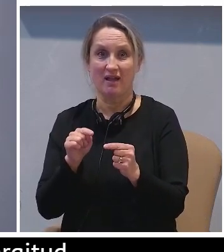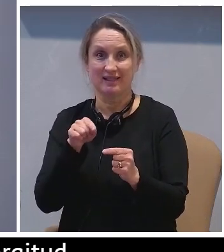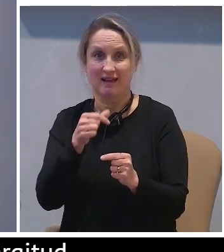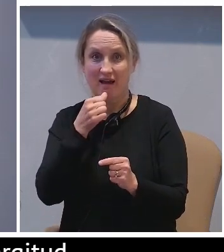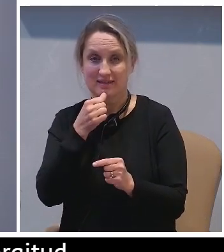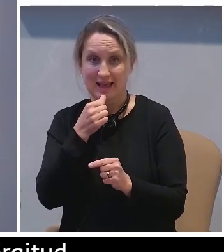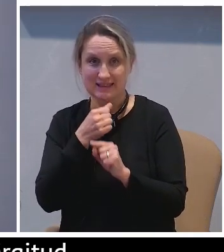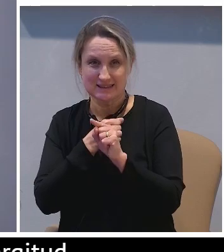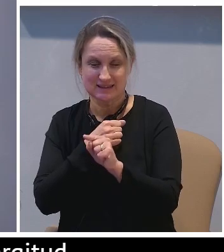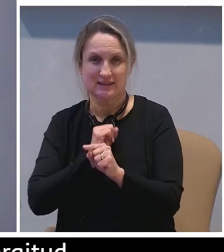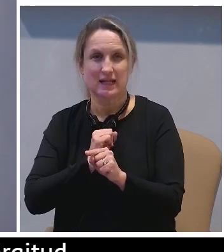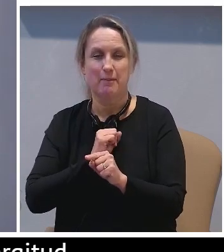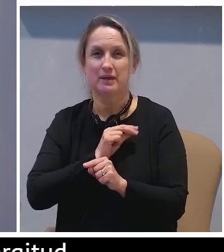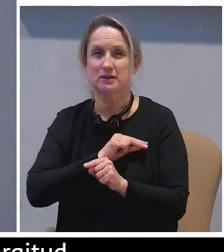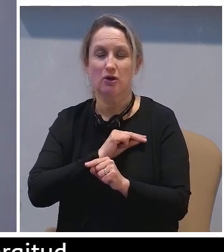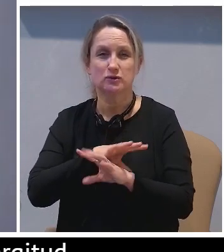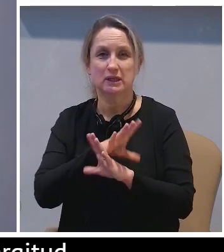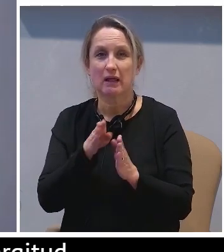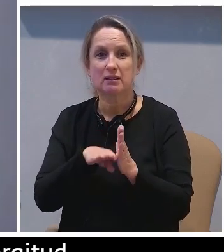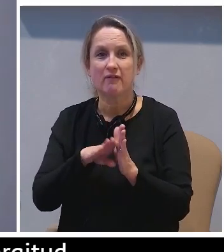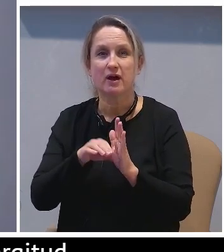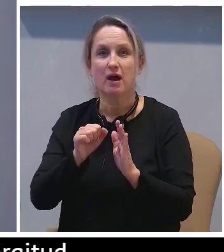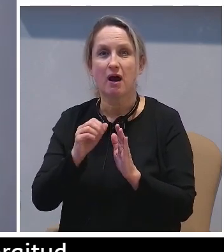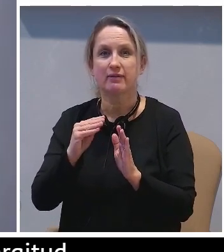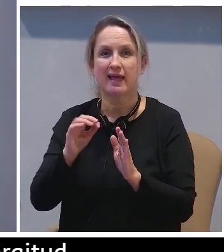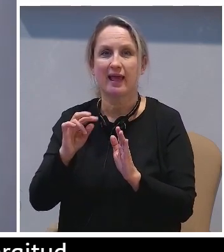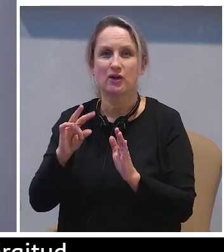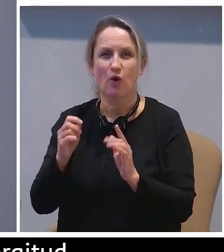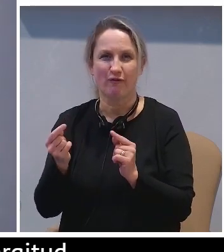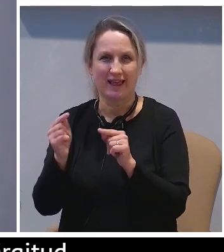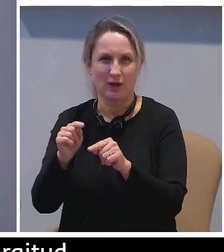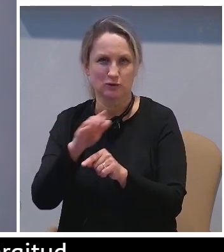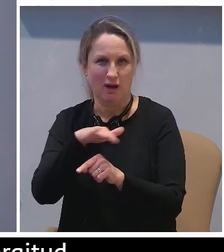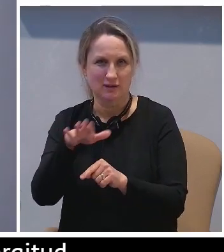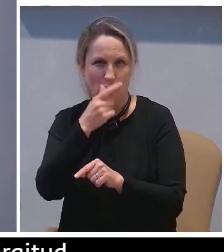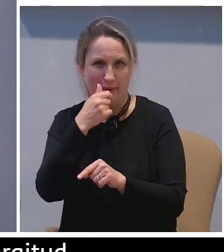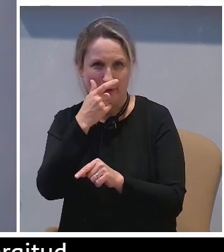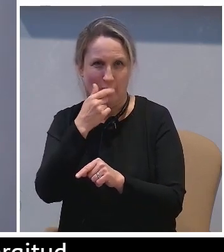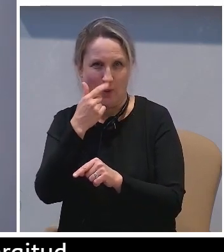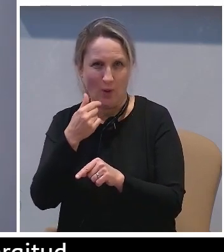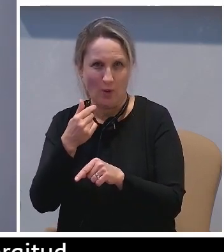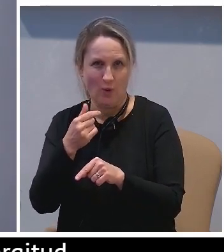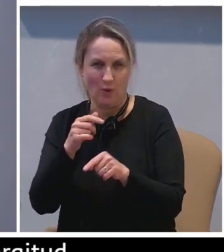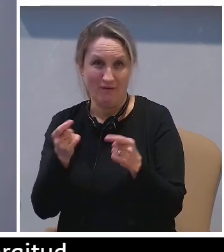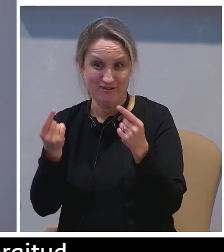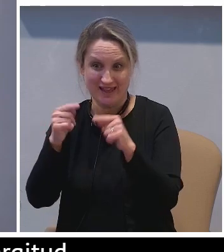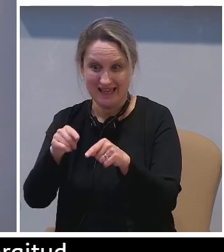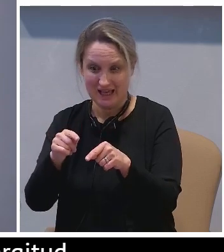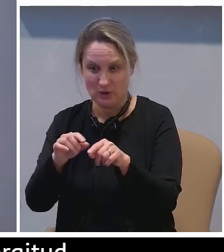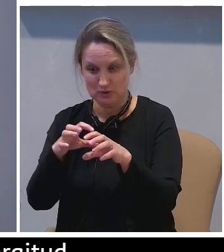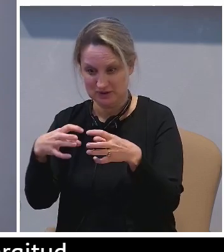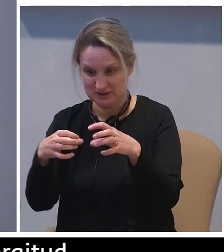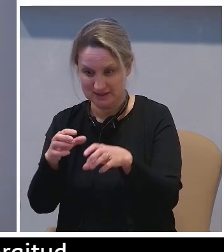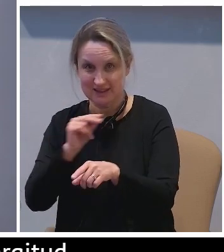kuna kasutatakse an kõige initial tavalisemat test adenoviirust, for mis on laste antiviral mulluhaigus, antibodies. siis Since the võivad viral olla vector is konkreetse